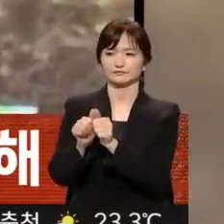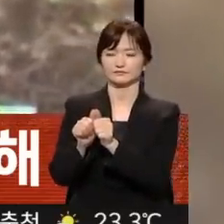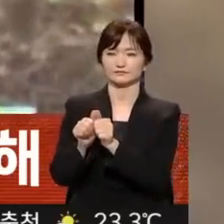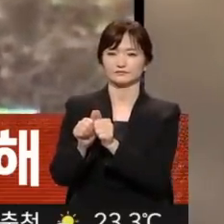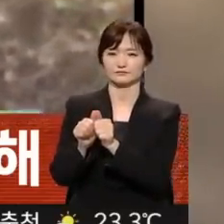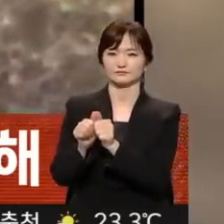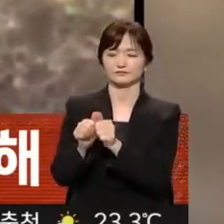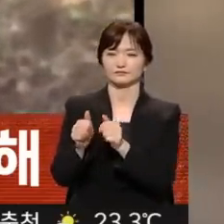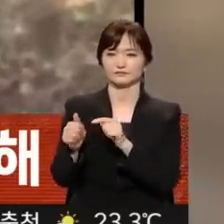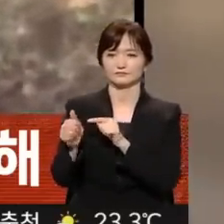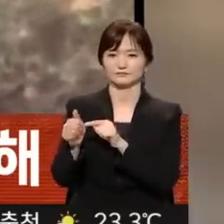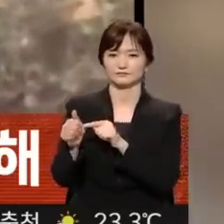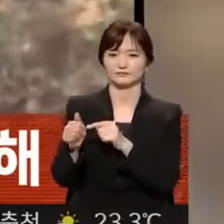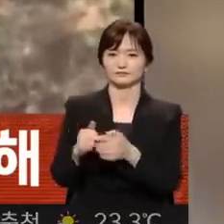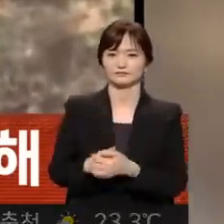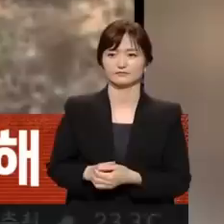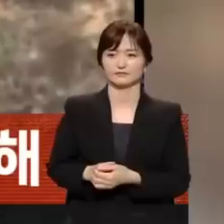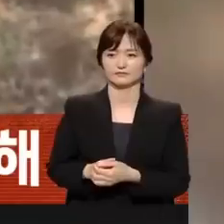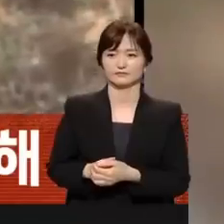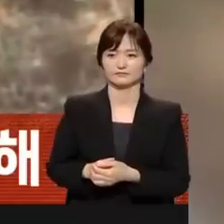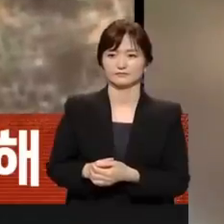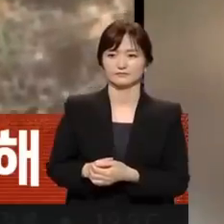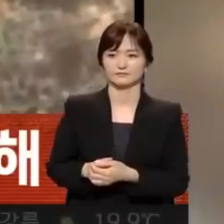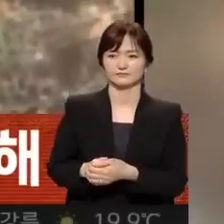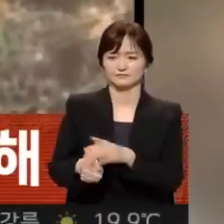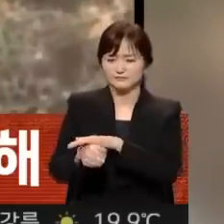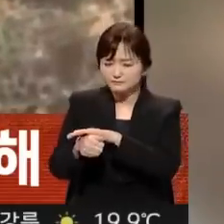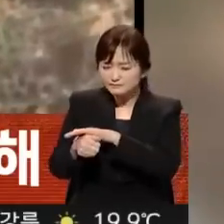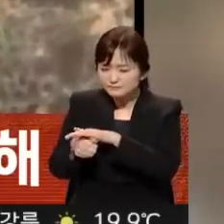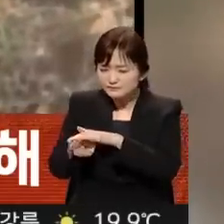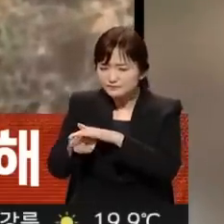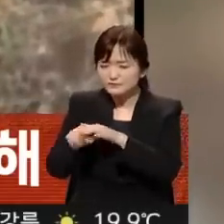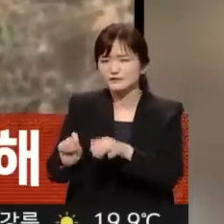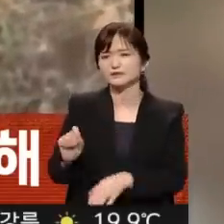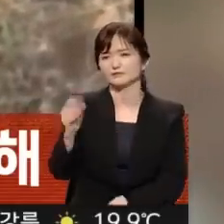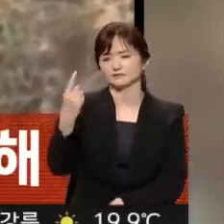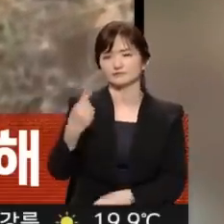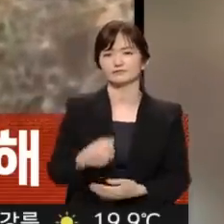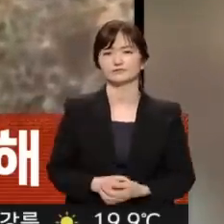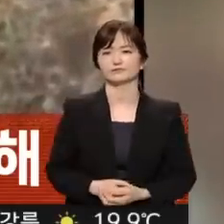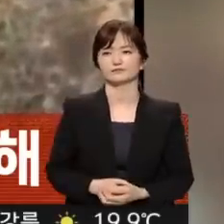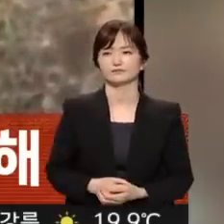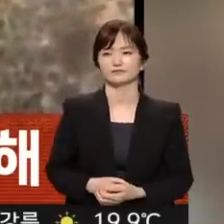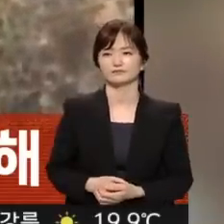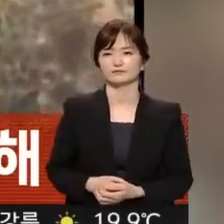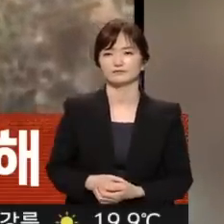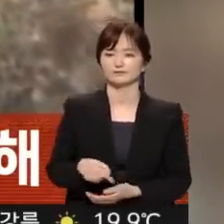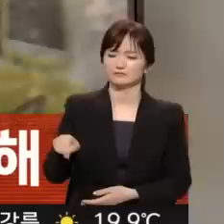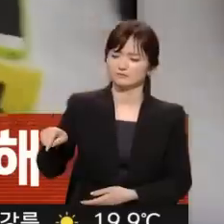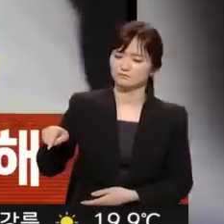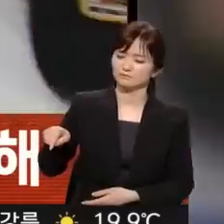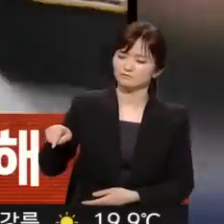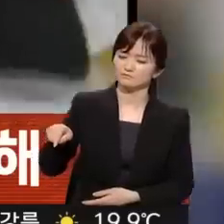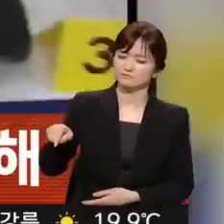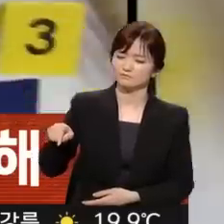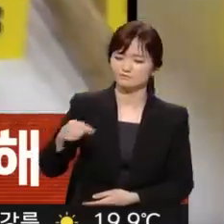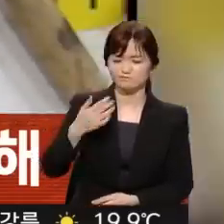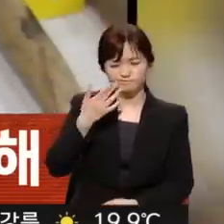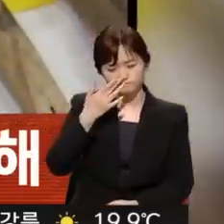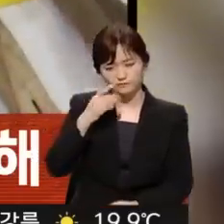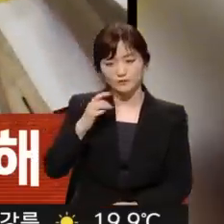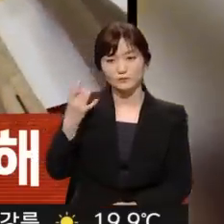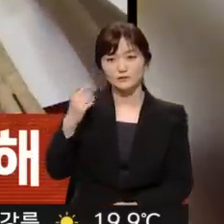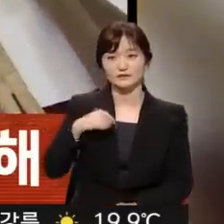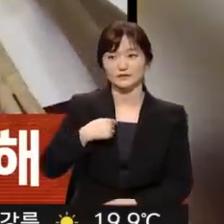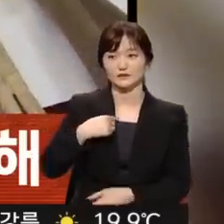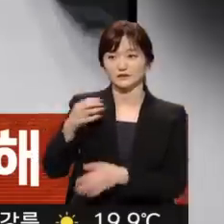보면 이런 참화를 불렀습니다. 아니 그래도 아무리 자격지심이라도 참 이해하기 힘듭니다. 아이 그럼요. 원래 이제 그 자기가 망해 먹은 것을